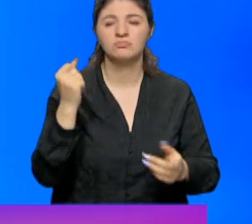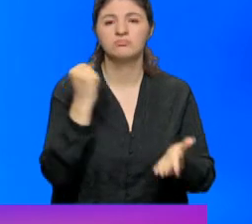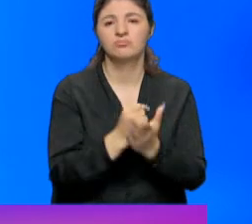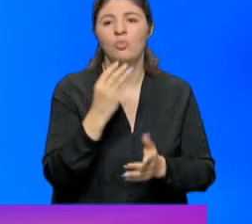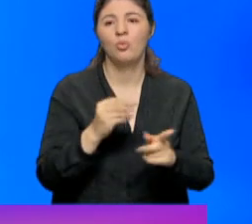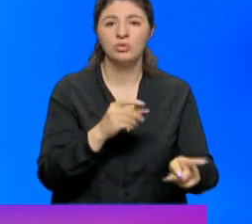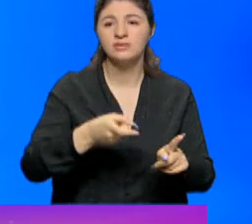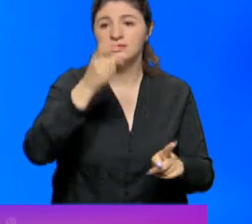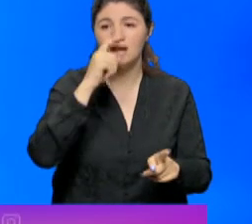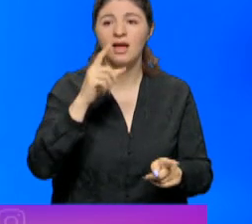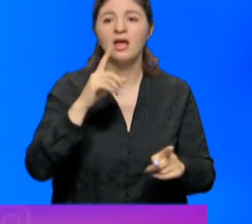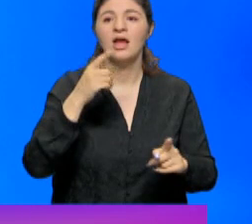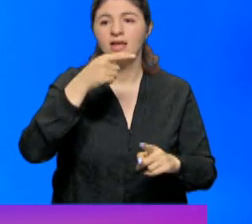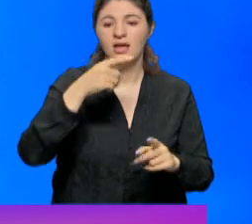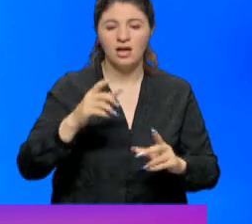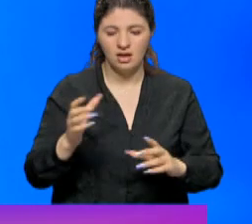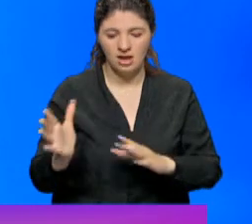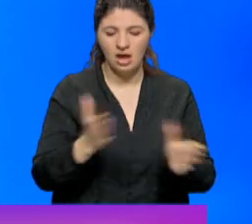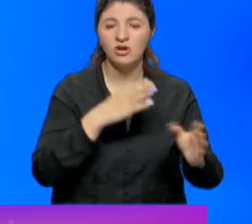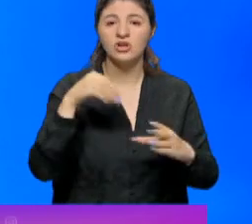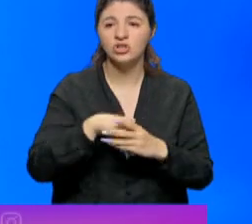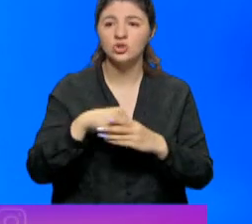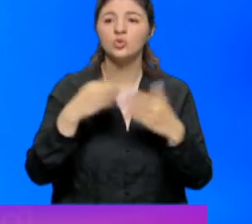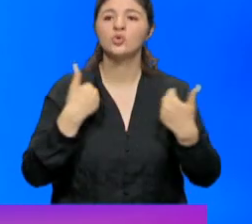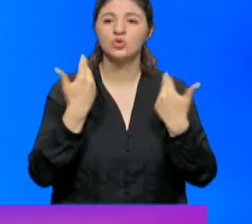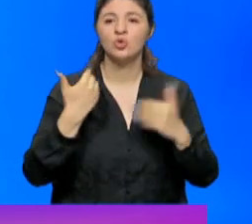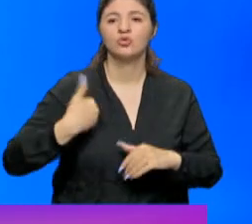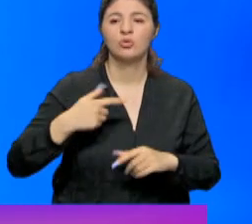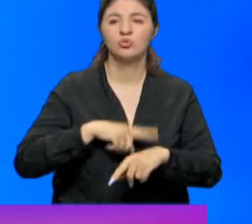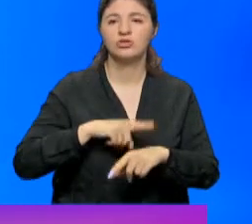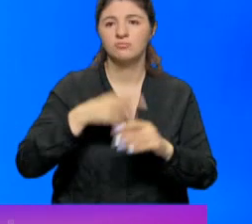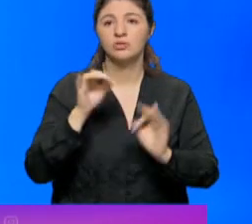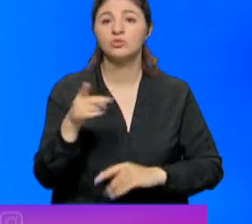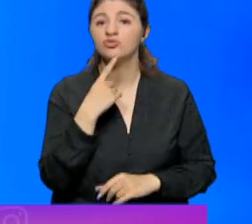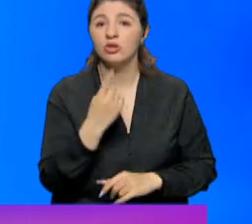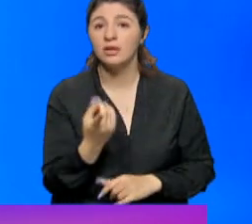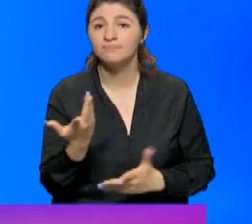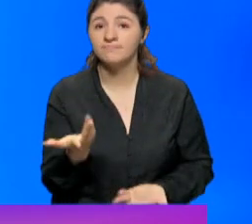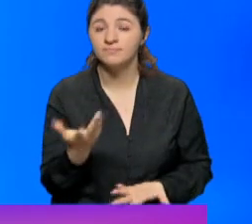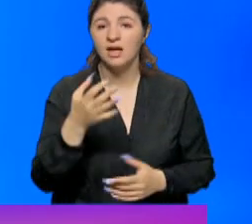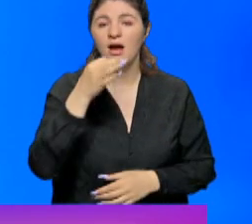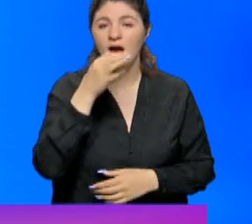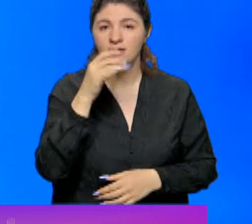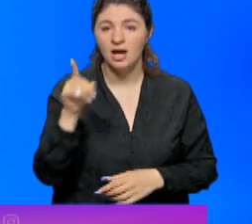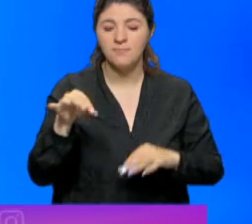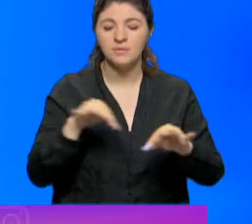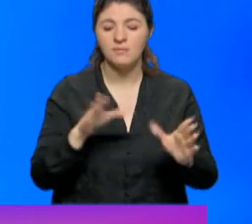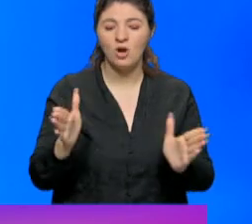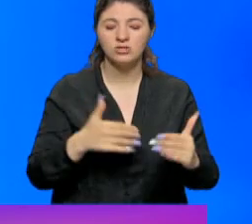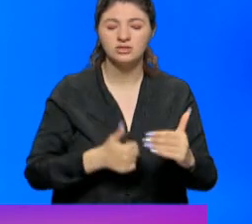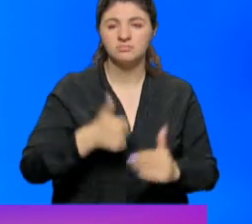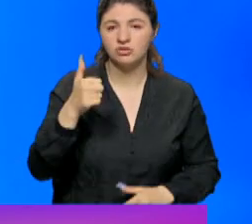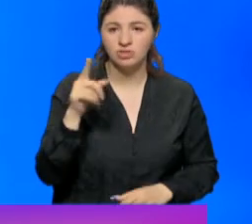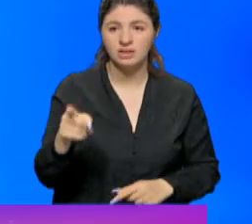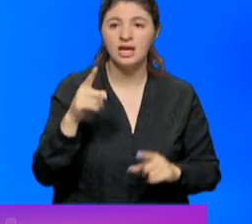daha tescillenmiş oldu sarayın tahliyesi için hukuksal ve kurumsal süreçlere başlatacağız bunu da söyleyen Ankara Mimarlar